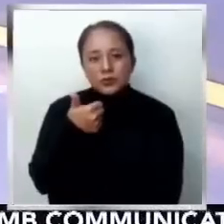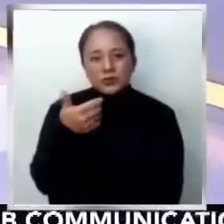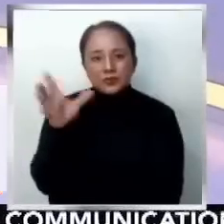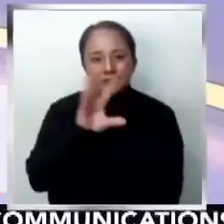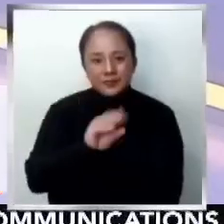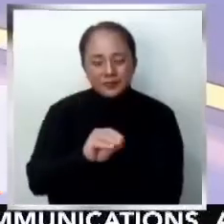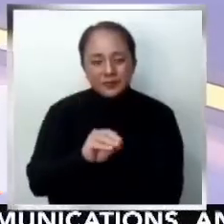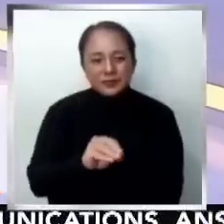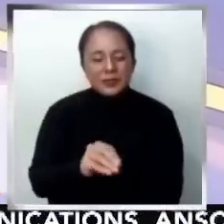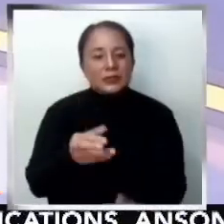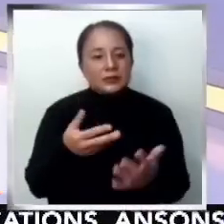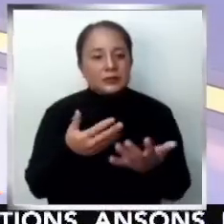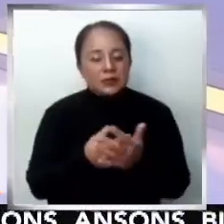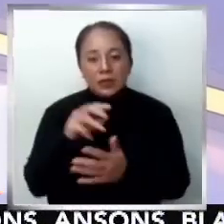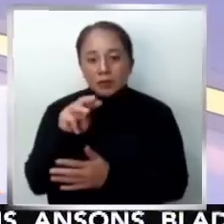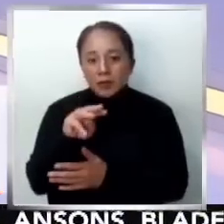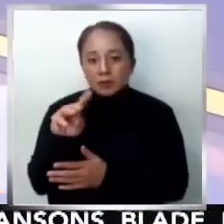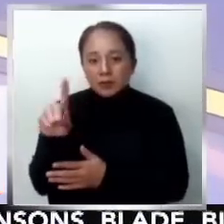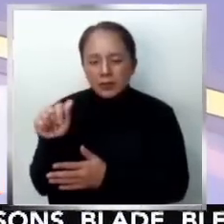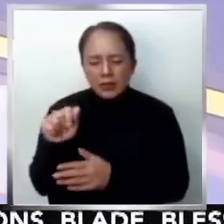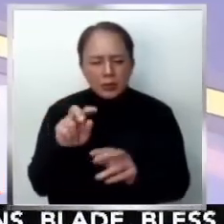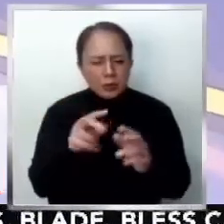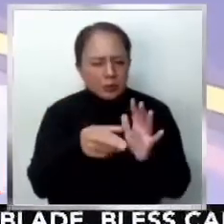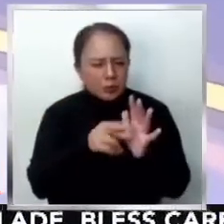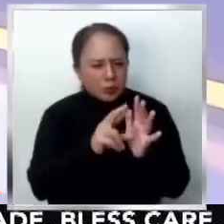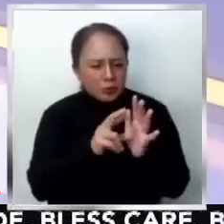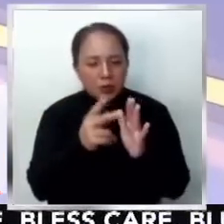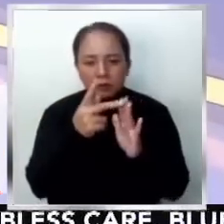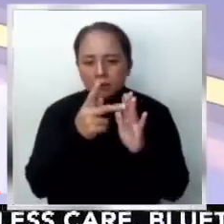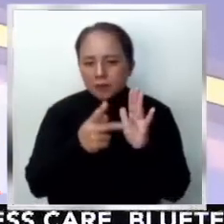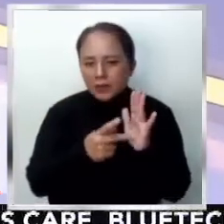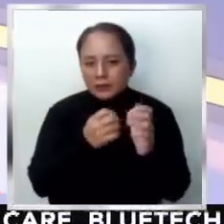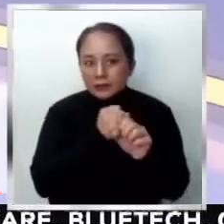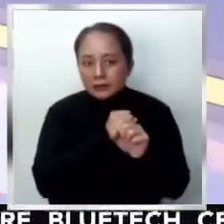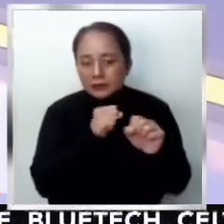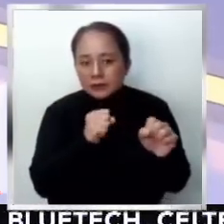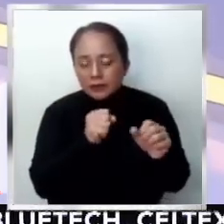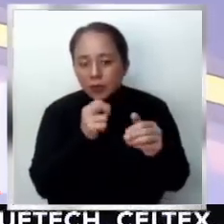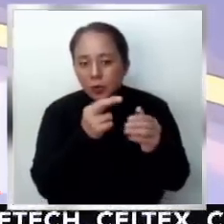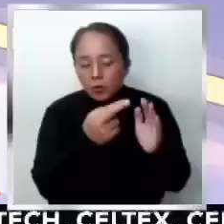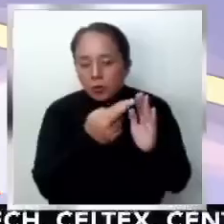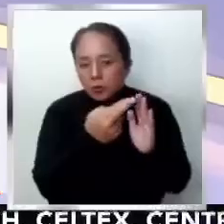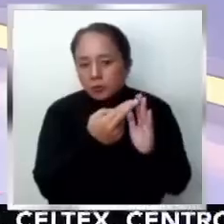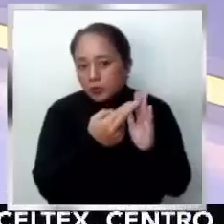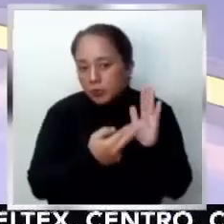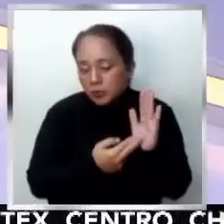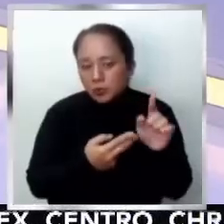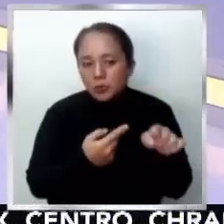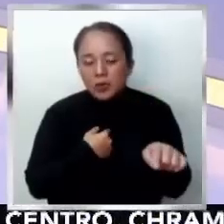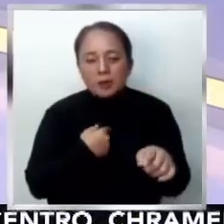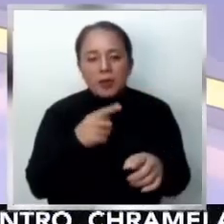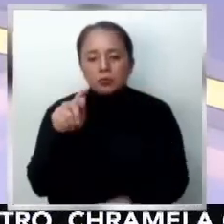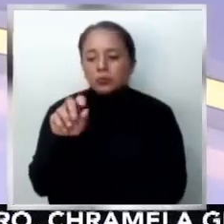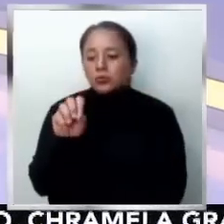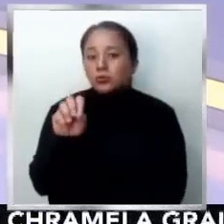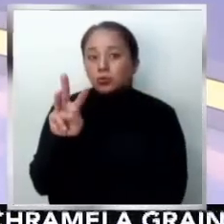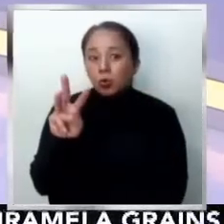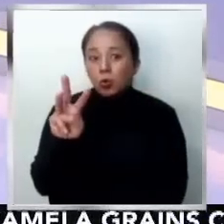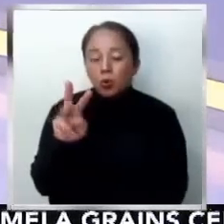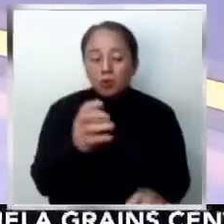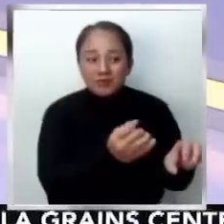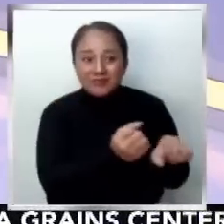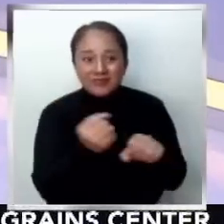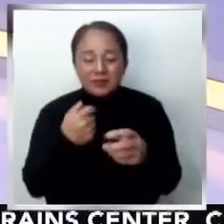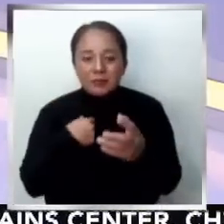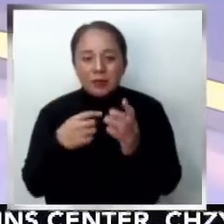Nire-review na raw ng MMDA ang kanilang mga polisiya at safety protocol kaugnay ng towing o yun pong paghatak ng mga sasakyan. Kasunod po yan ang